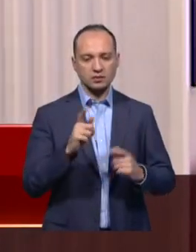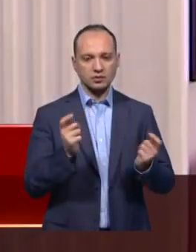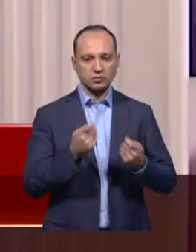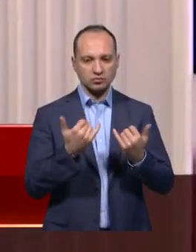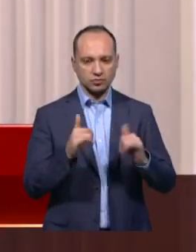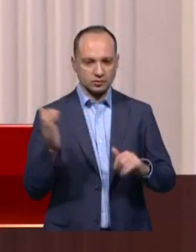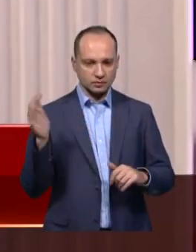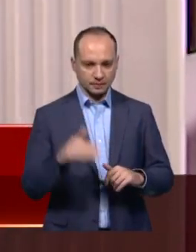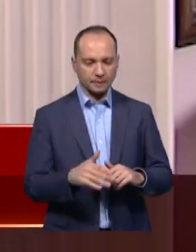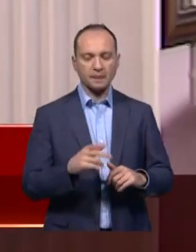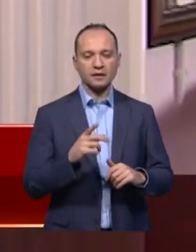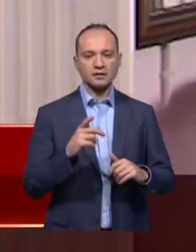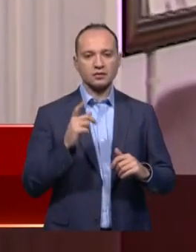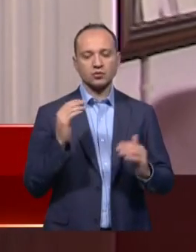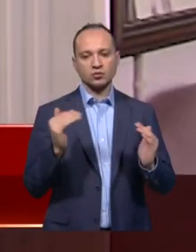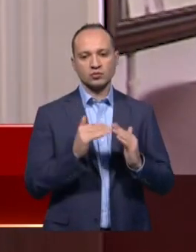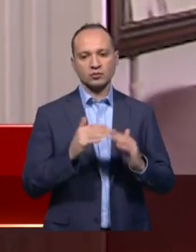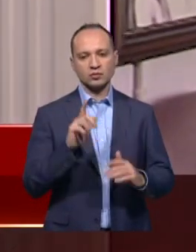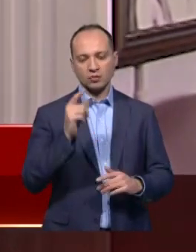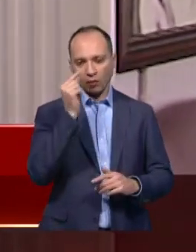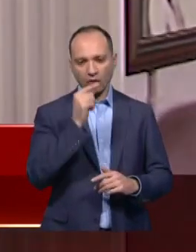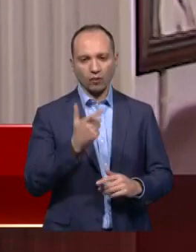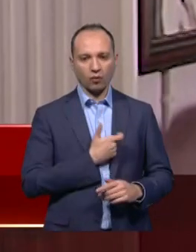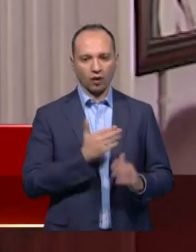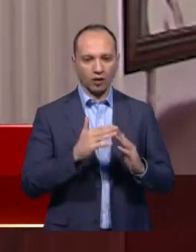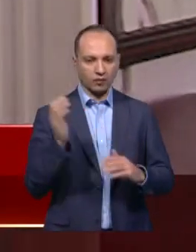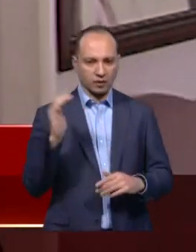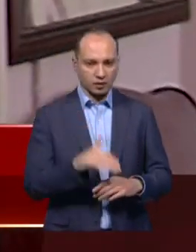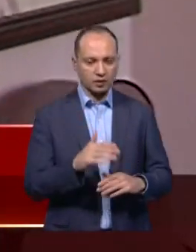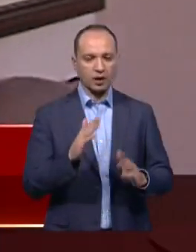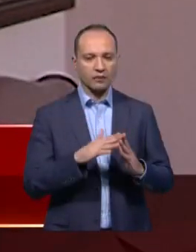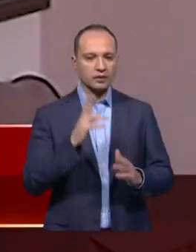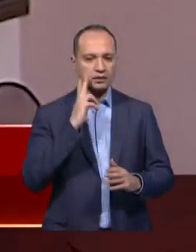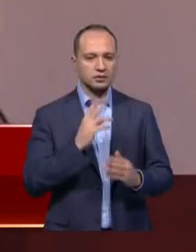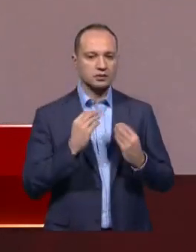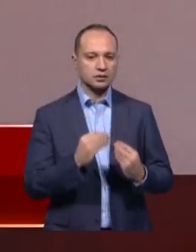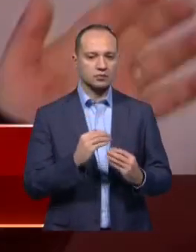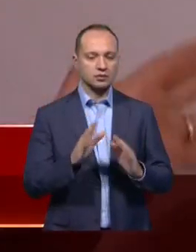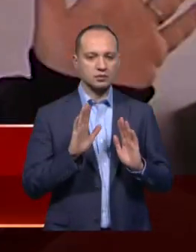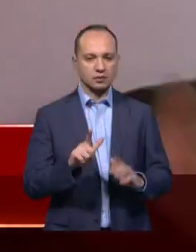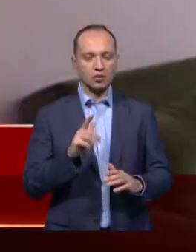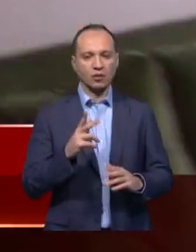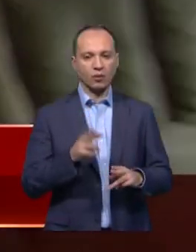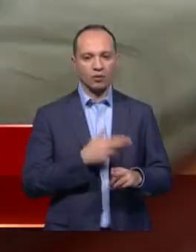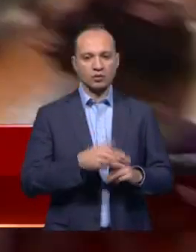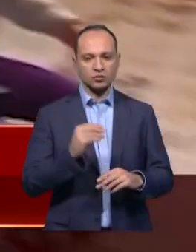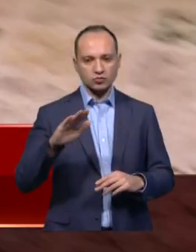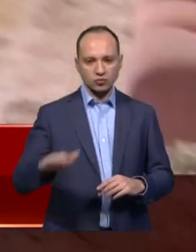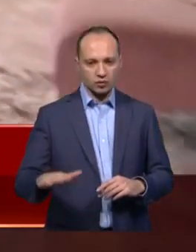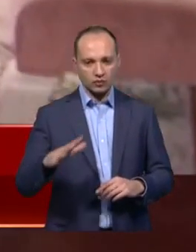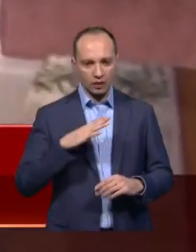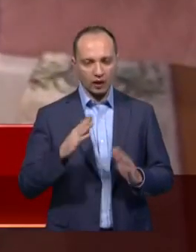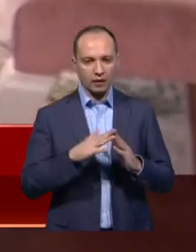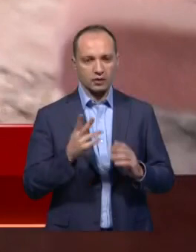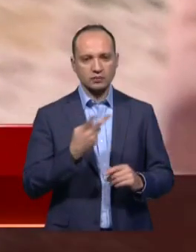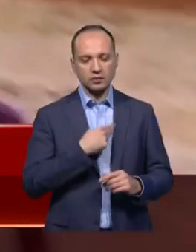İşten geldik Bu da aslında uymamız gereken basit kurallar var eve geldiğimiz zaman Ev işlerini bozmamız önemli Örneğin küçük bir çocuğumuz